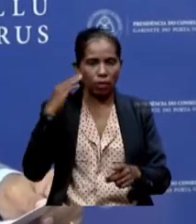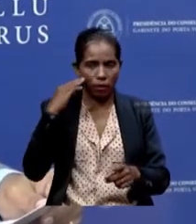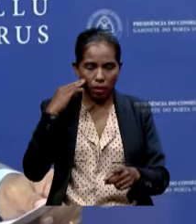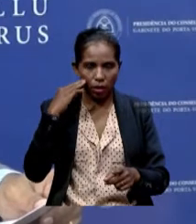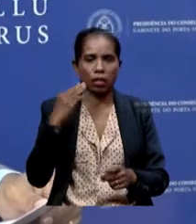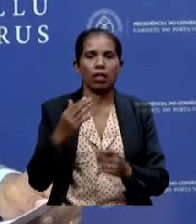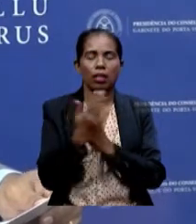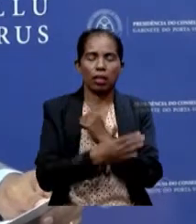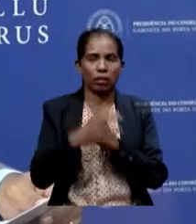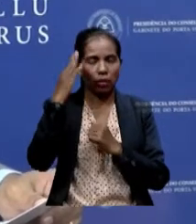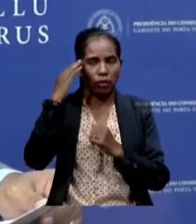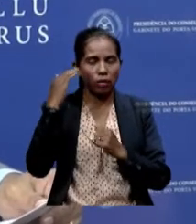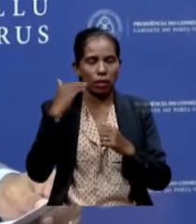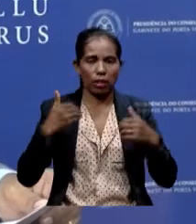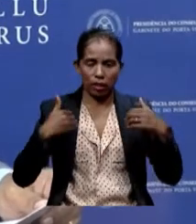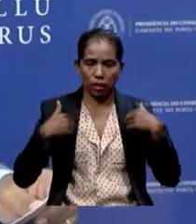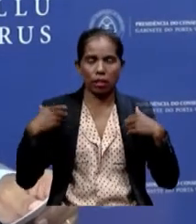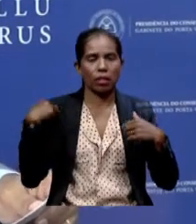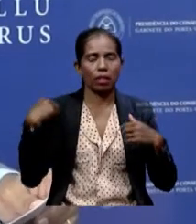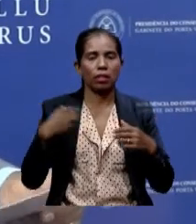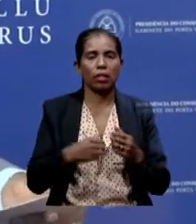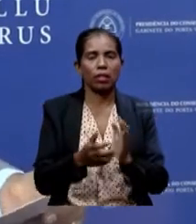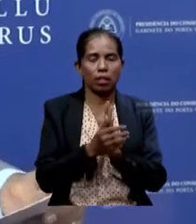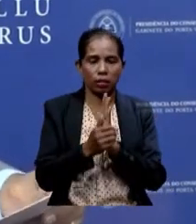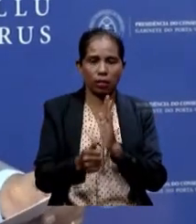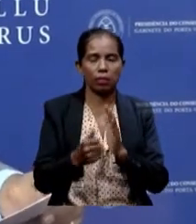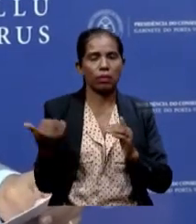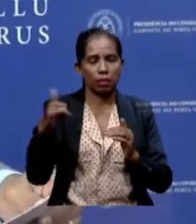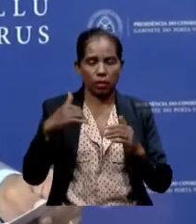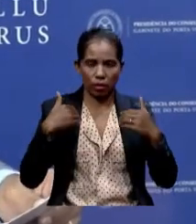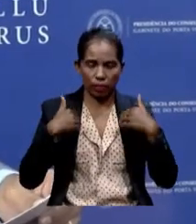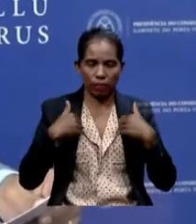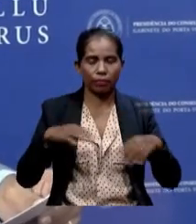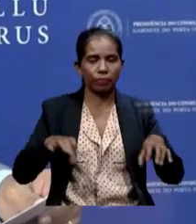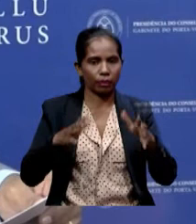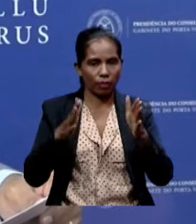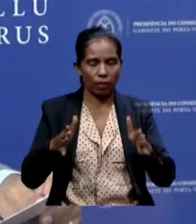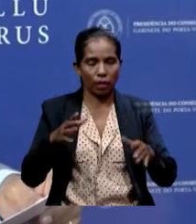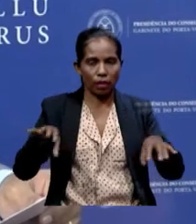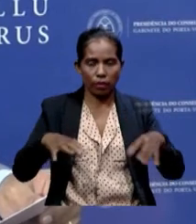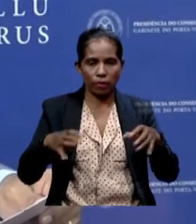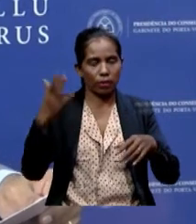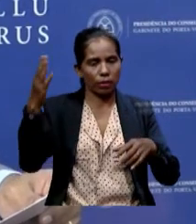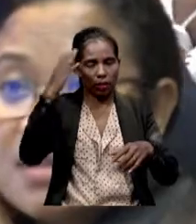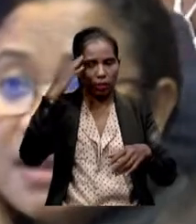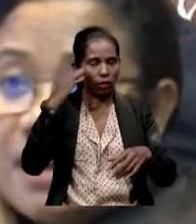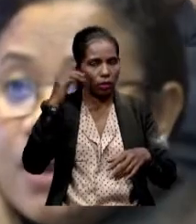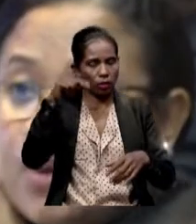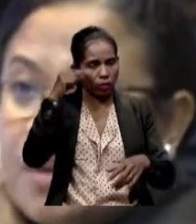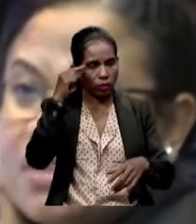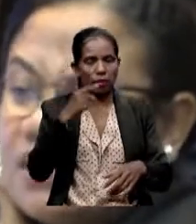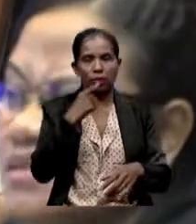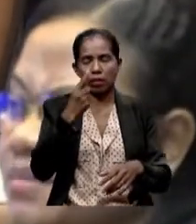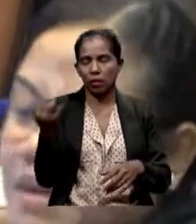ho kapasidade toma que vem maksirei Kona batrabel lor timur wan sira nebe dadaune serbisu iha Korea Sul guvernante ne hateten